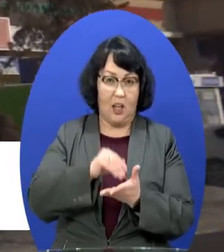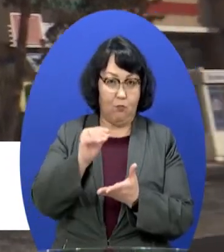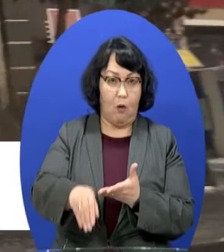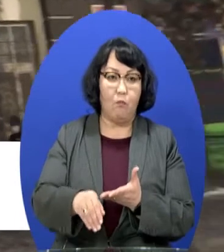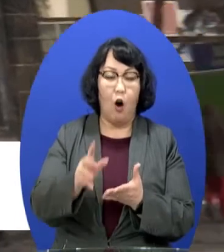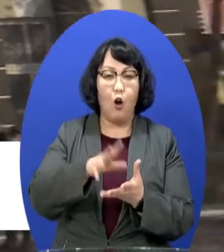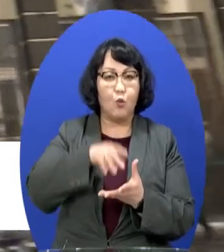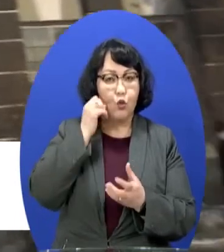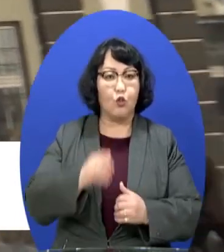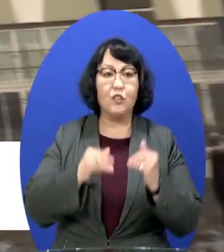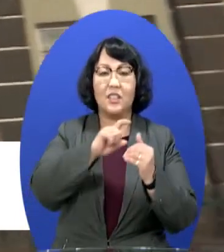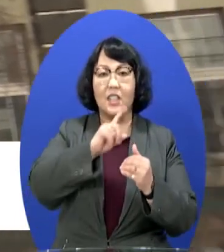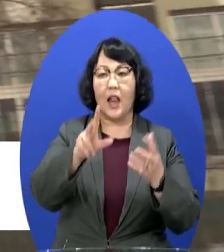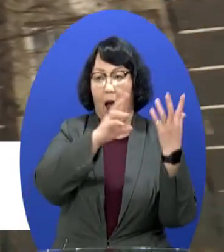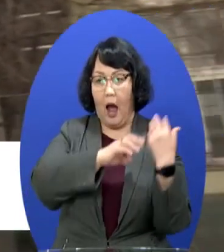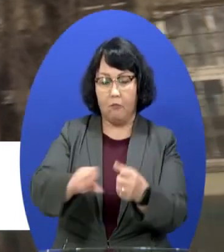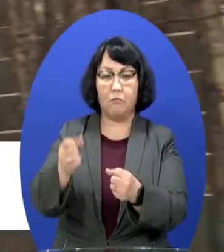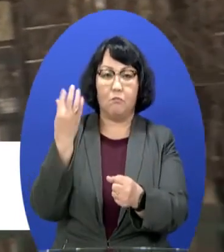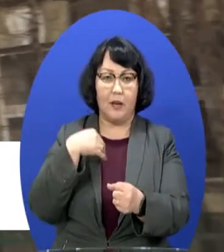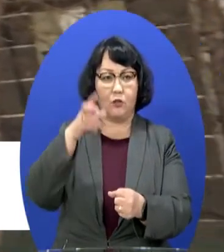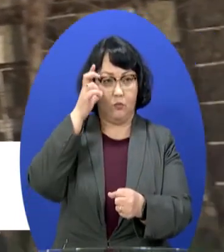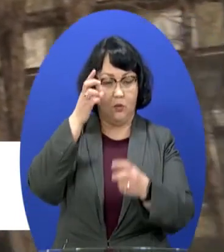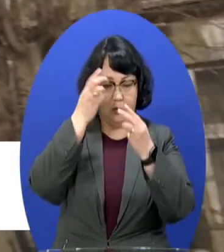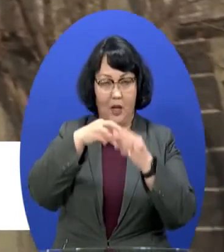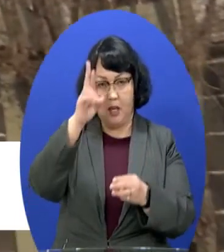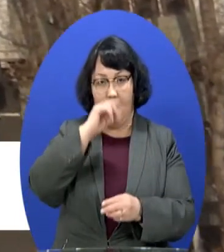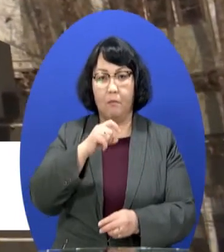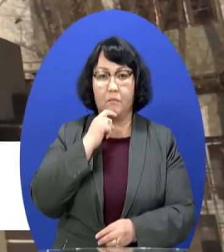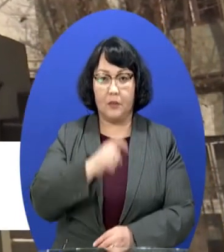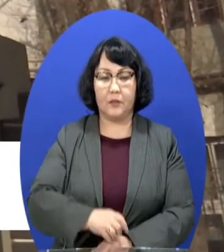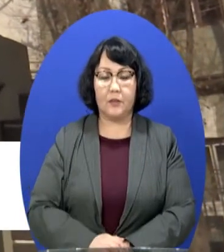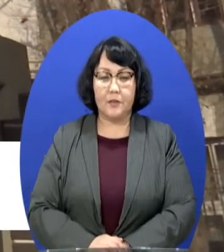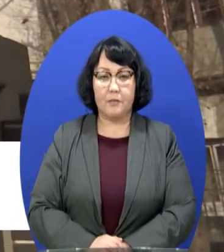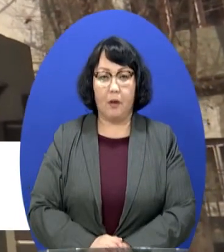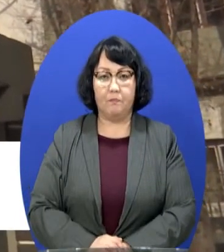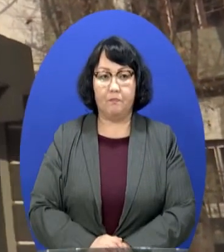төгрөгийн оюутны хөгжлийн зээл авсан гэж боловсрол шинжлэх ухааны яамныхан хэлж байна. Спасибо.